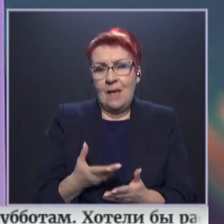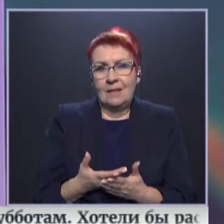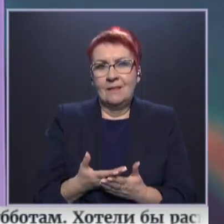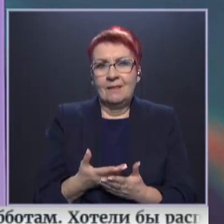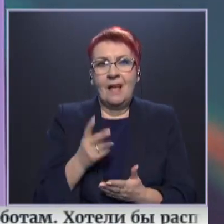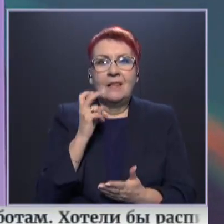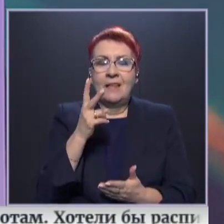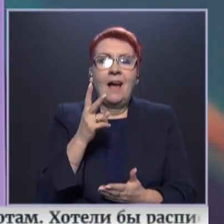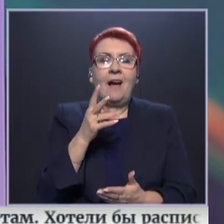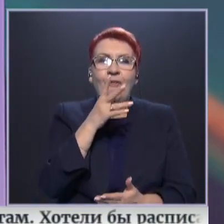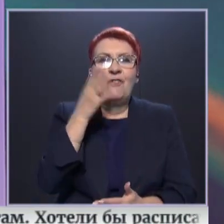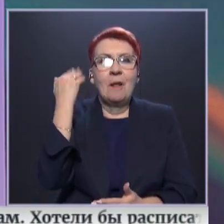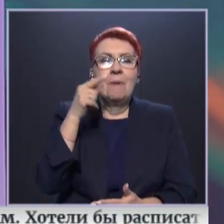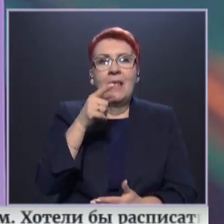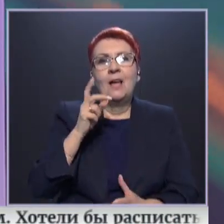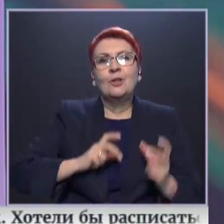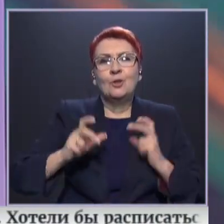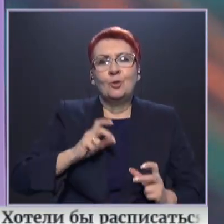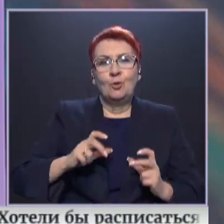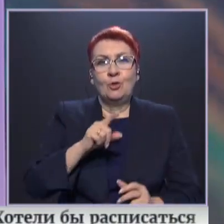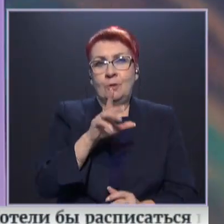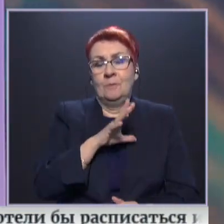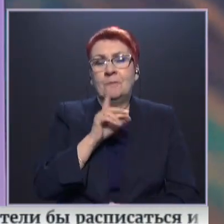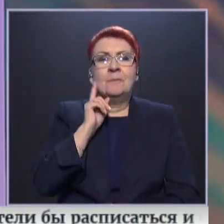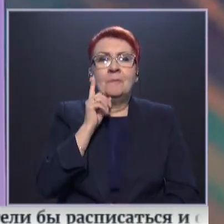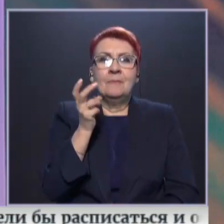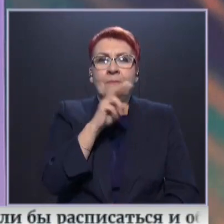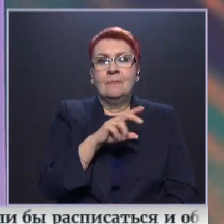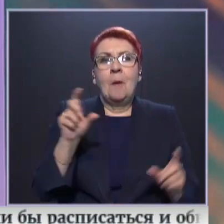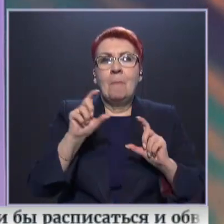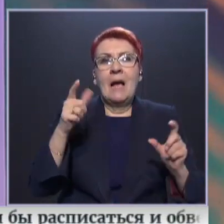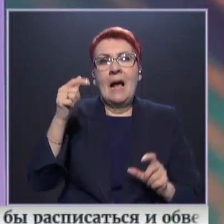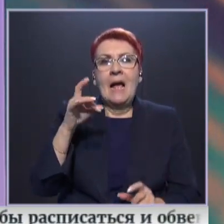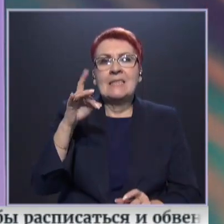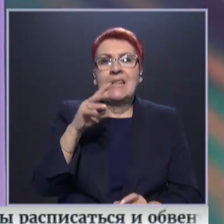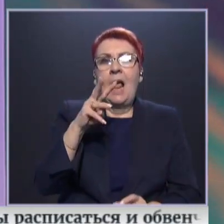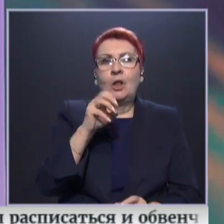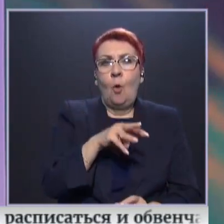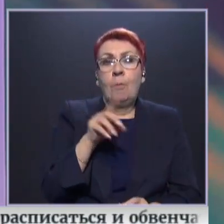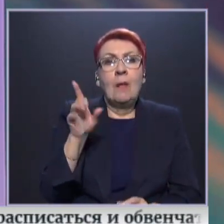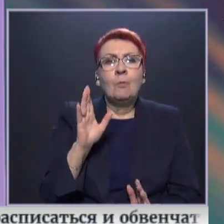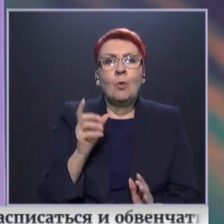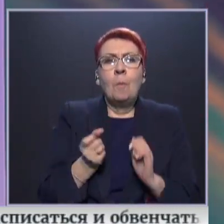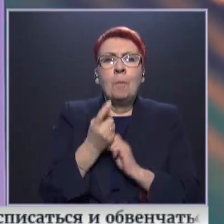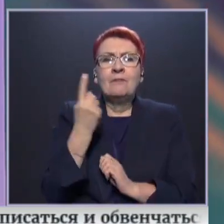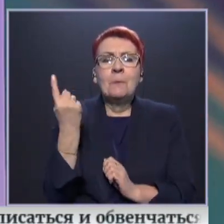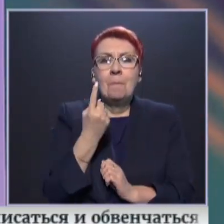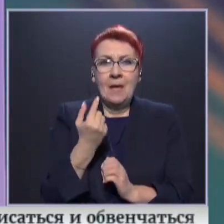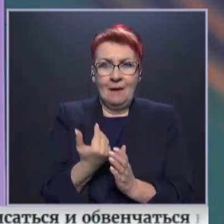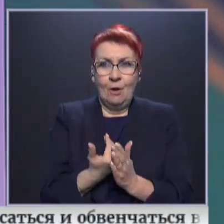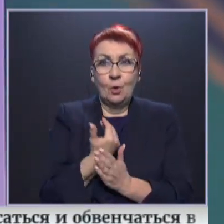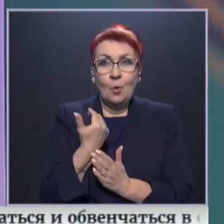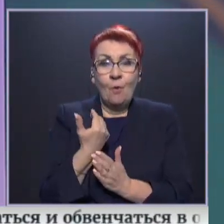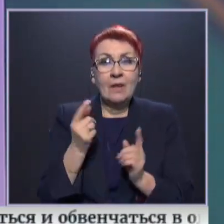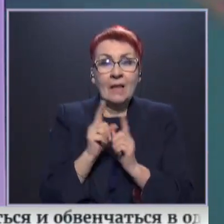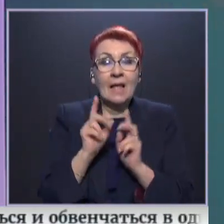времена студенческие, я зашел в магазин «Гастроном», а там только появились впервые новые